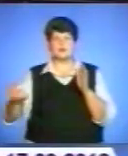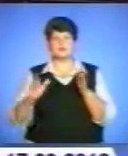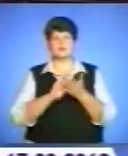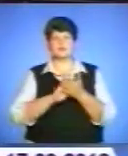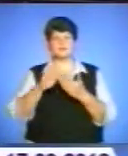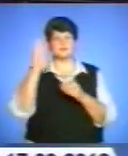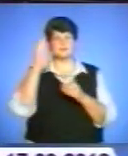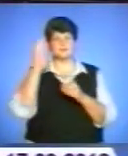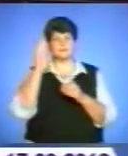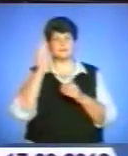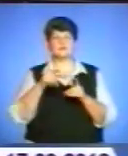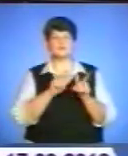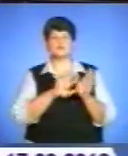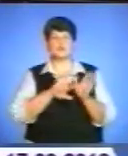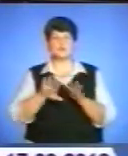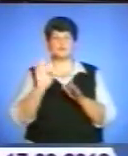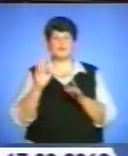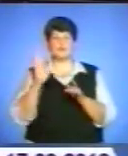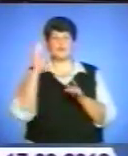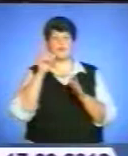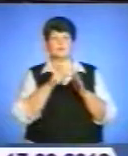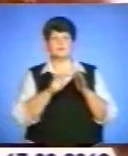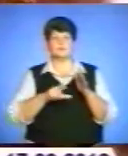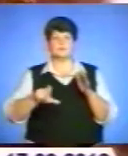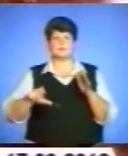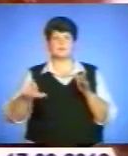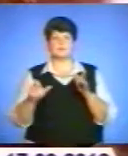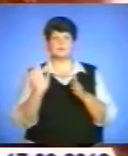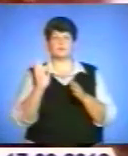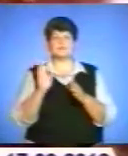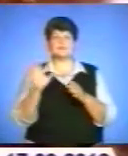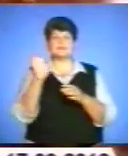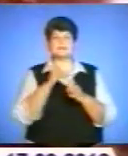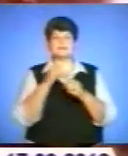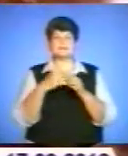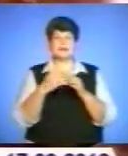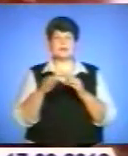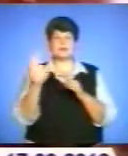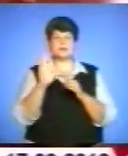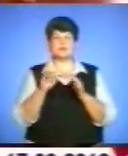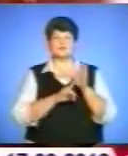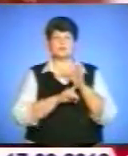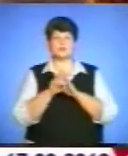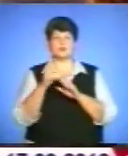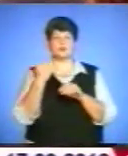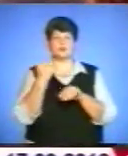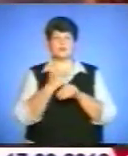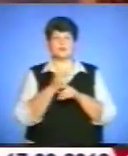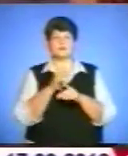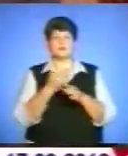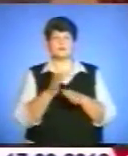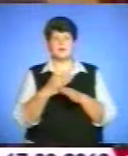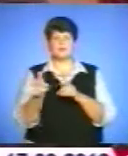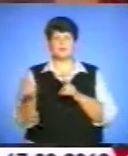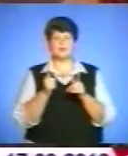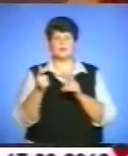чистої води. Згодом промиватимуть водопровідні мережі. Із середини вересня розпочнеться один із основних етапів підготовки